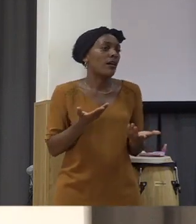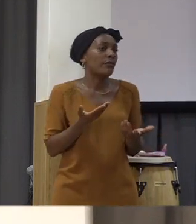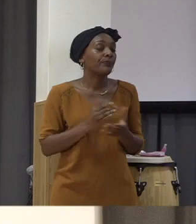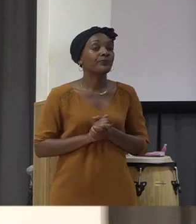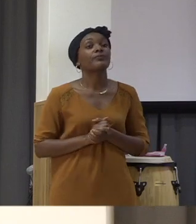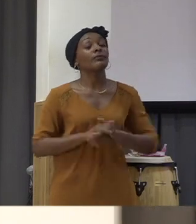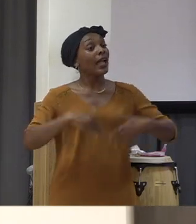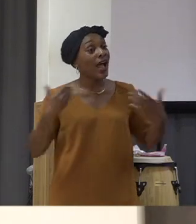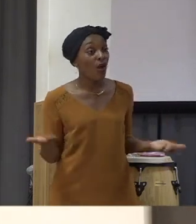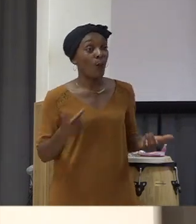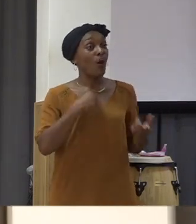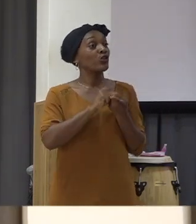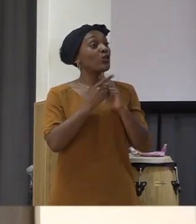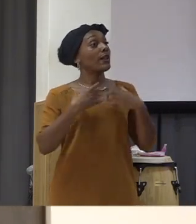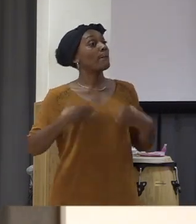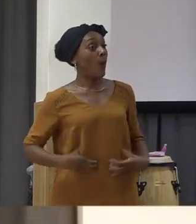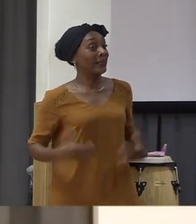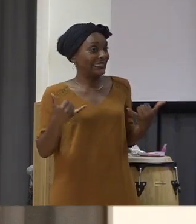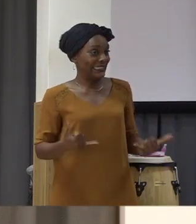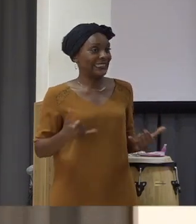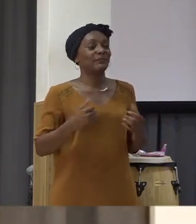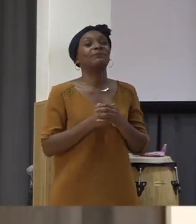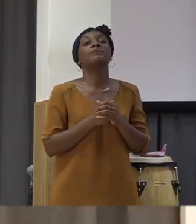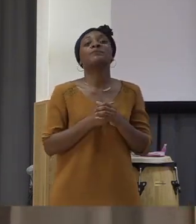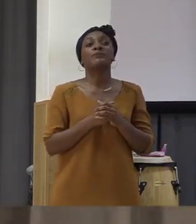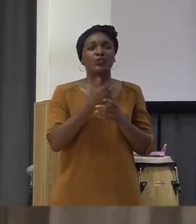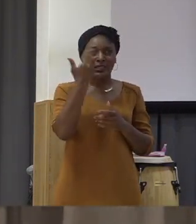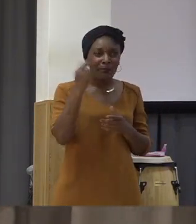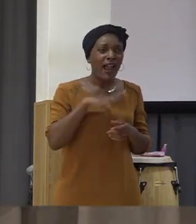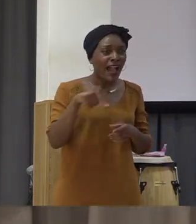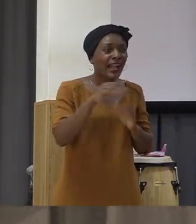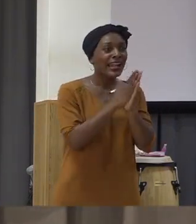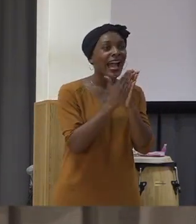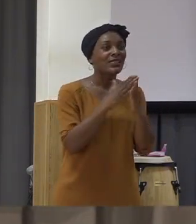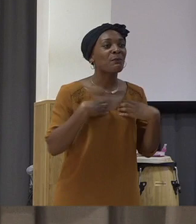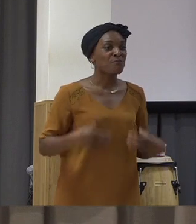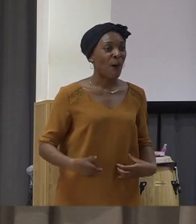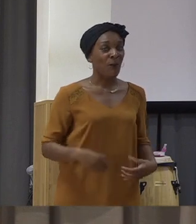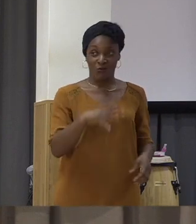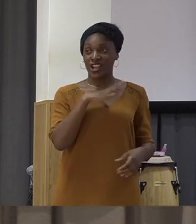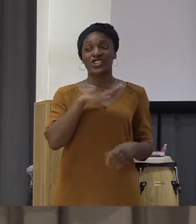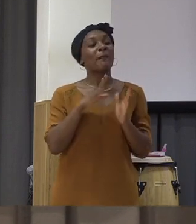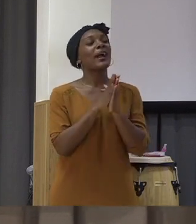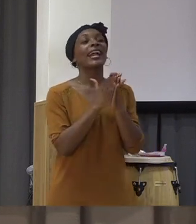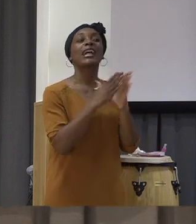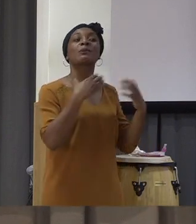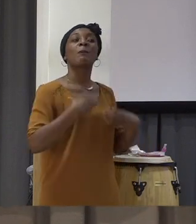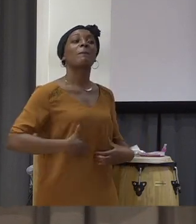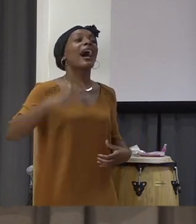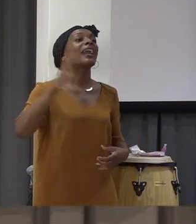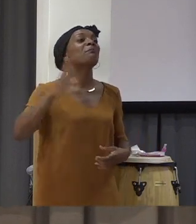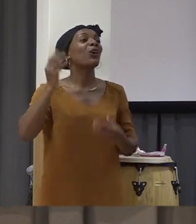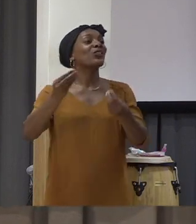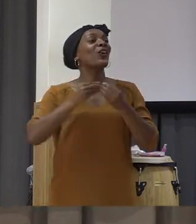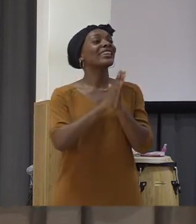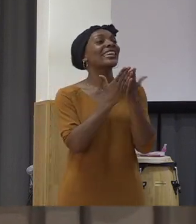Alors, je suis devenu membre de Fondari. Je ne sais pas si vous avez votre carte de membre, mais moi, j'ai eu ma carte de membre. Dans les